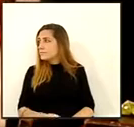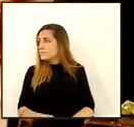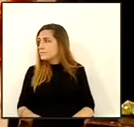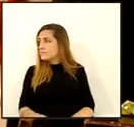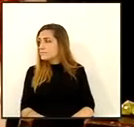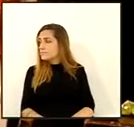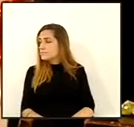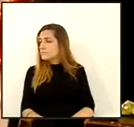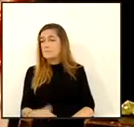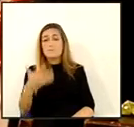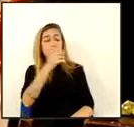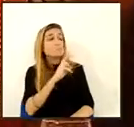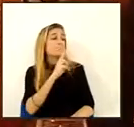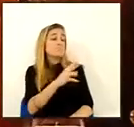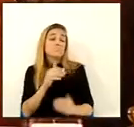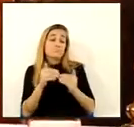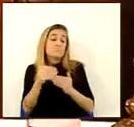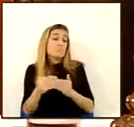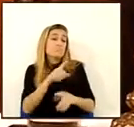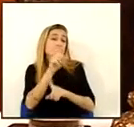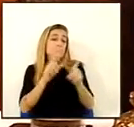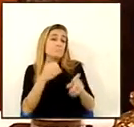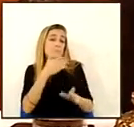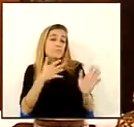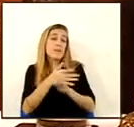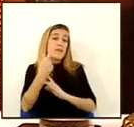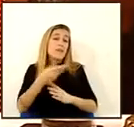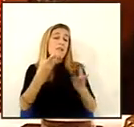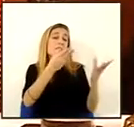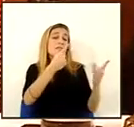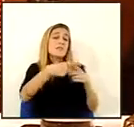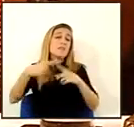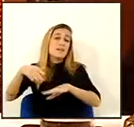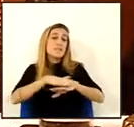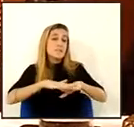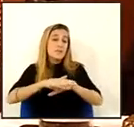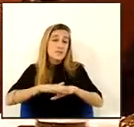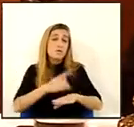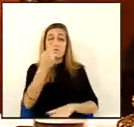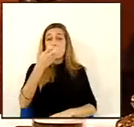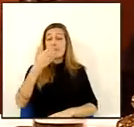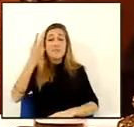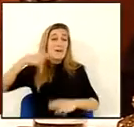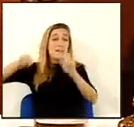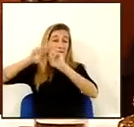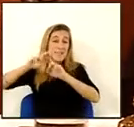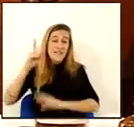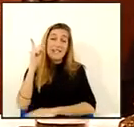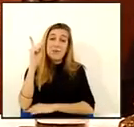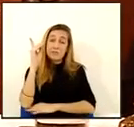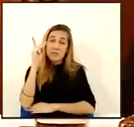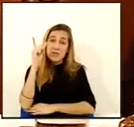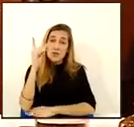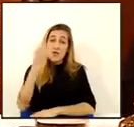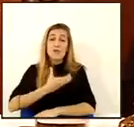No li puc dir les perspectives que hi ha perquè aquí intervenim diferents administracions, entre elles la Generalitat, la Diputació, l'Ajuntament